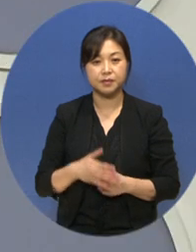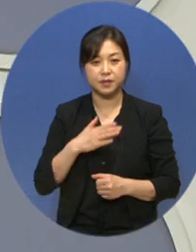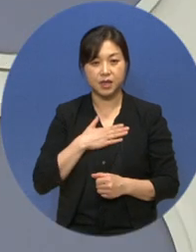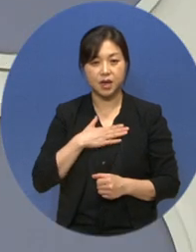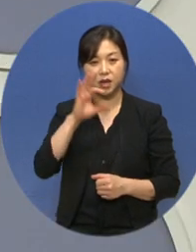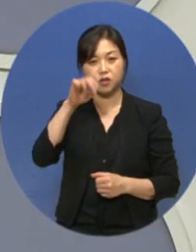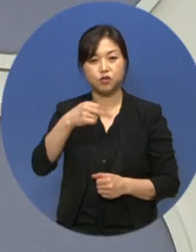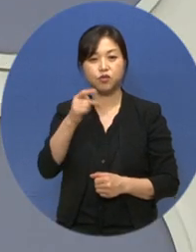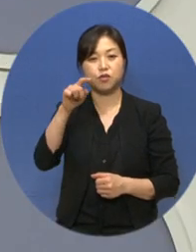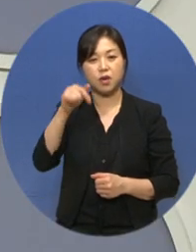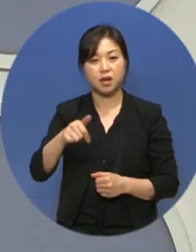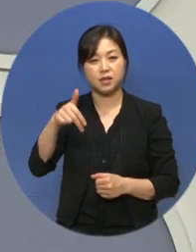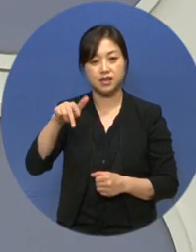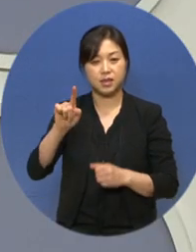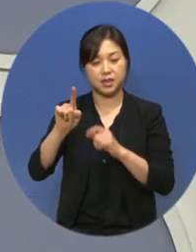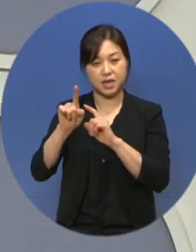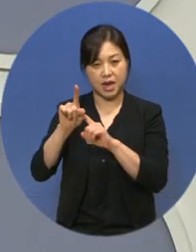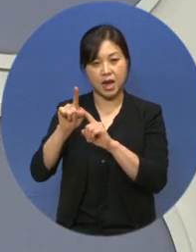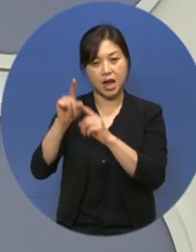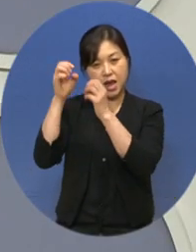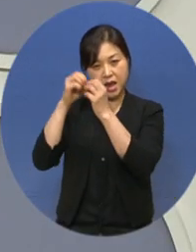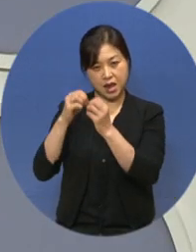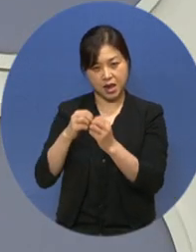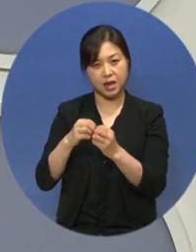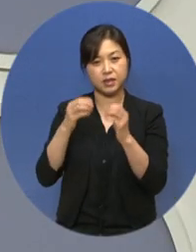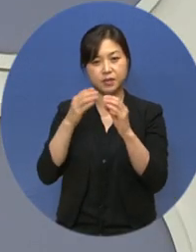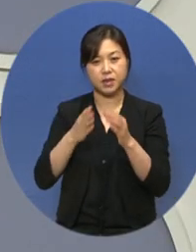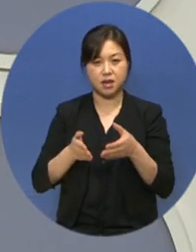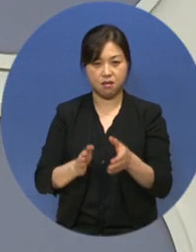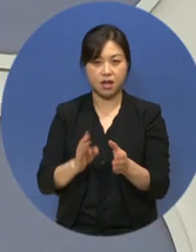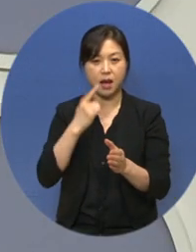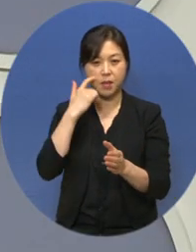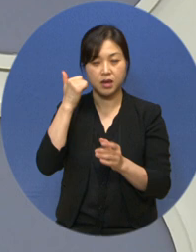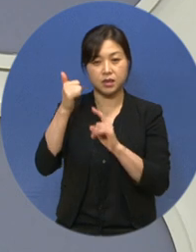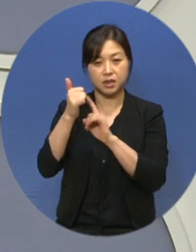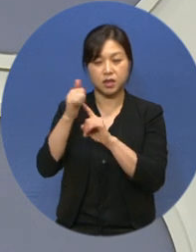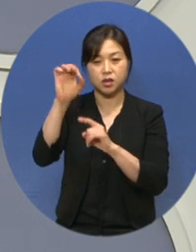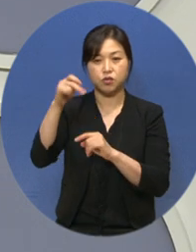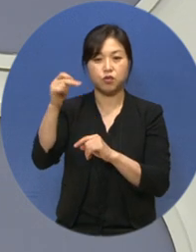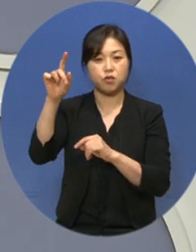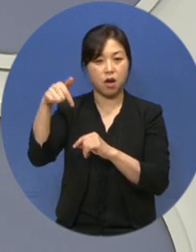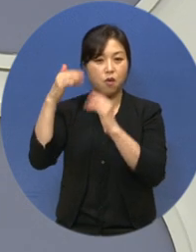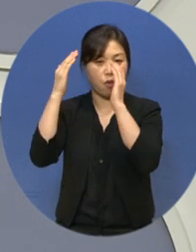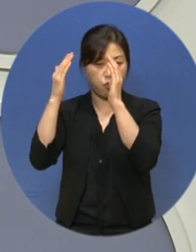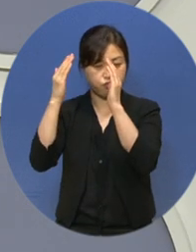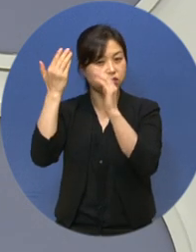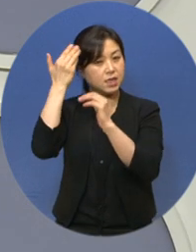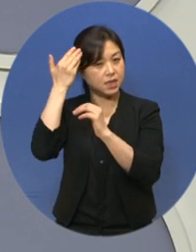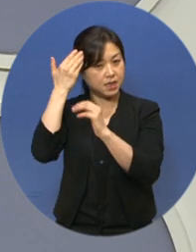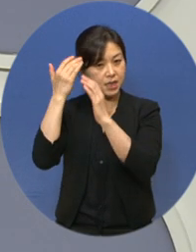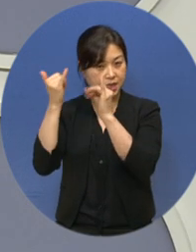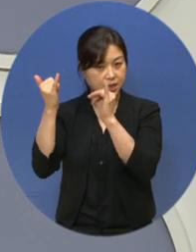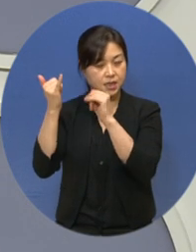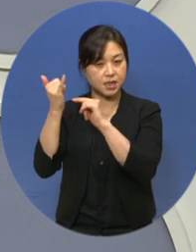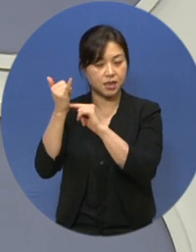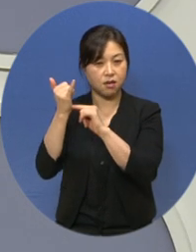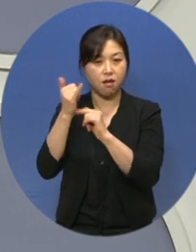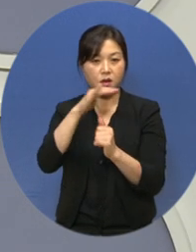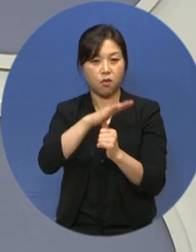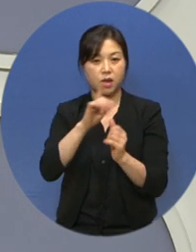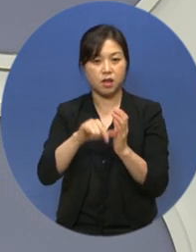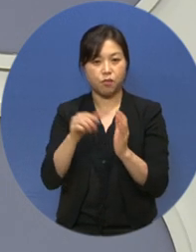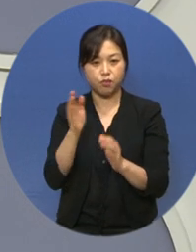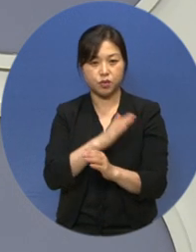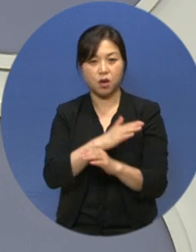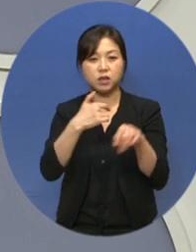유학자 집안에서 태어나서 예 아버님 께서는 유학자 하셨는데요 그래서 어릴때부터 정치 해서 의사의